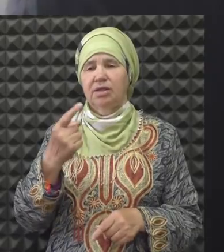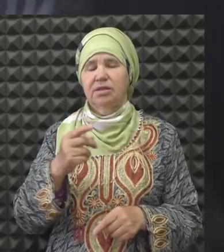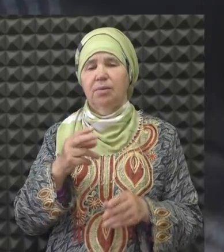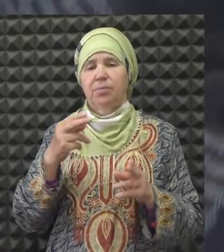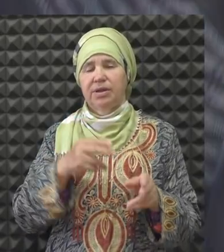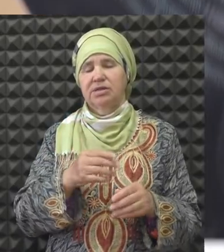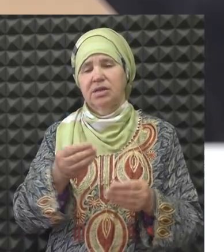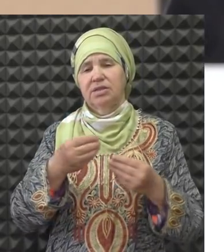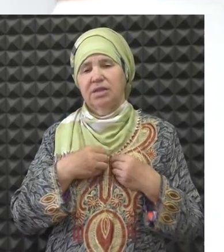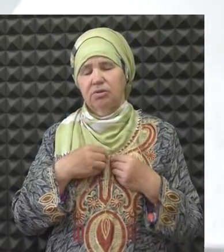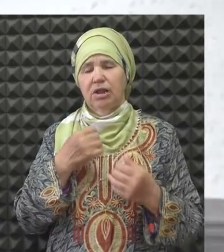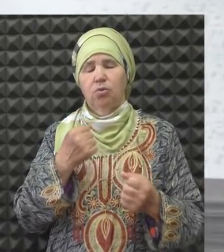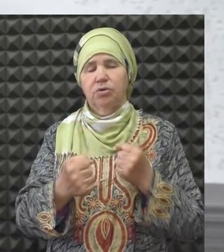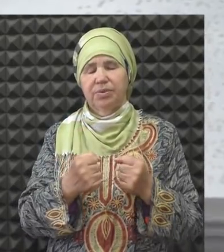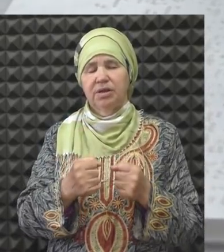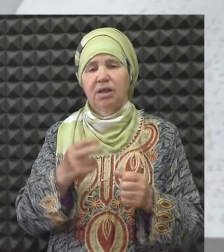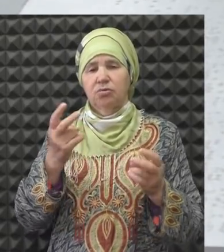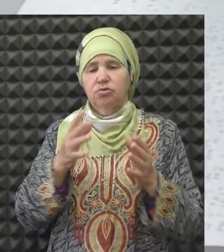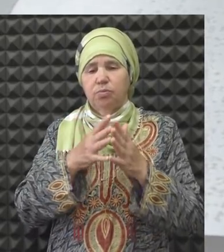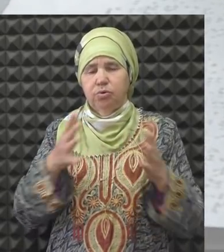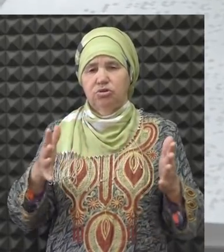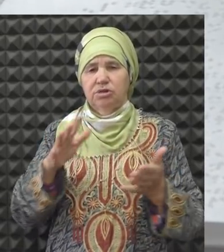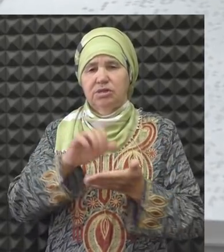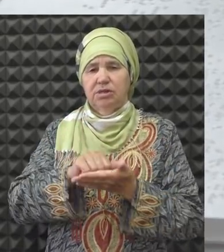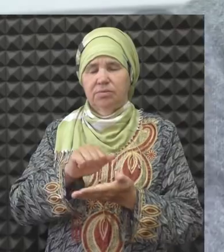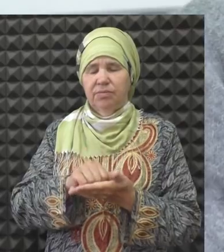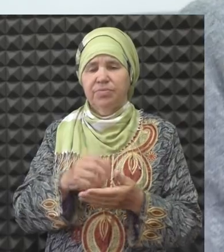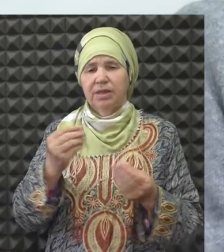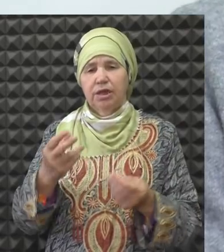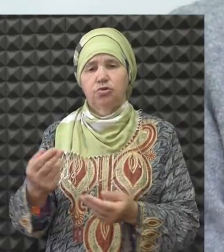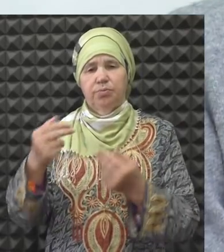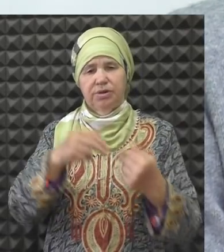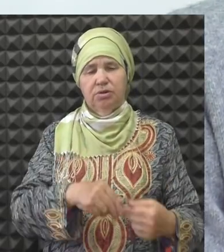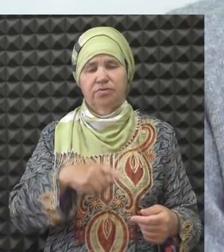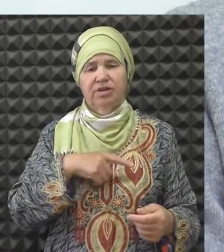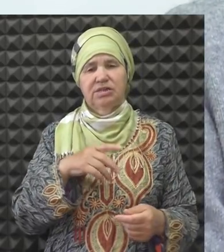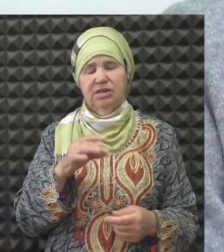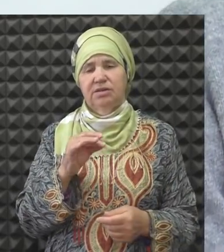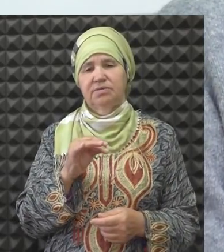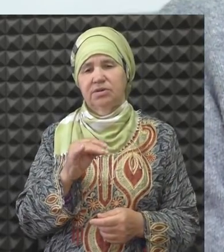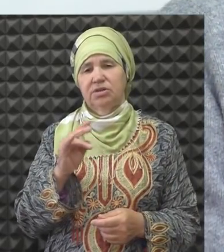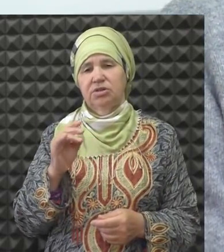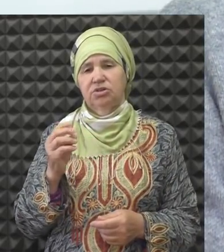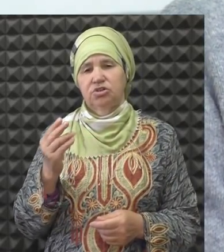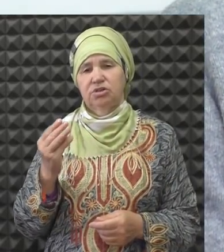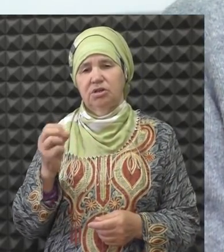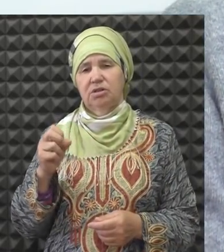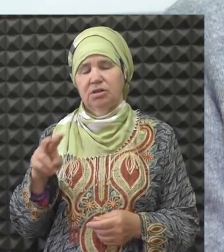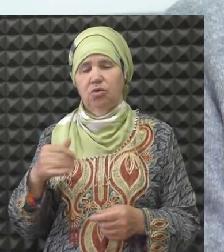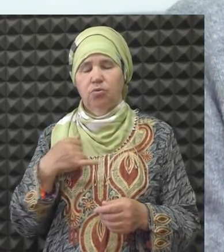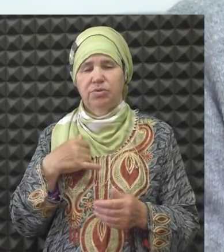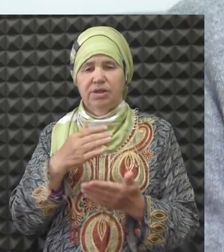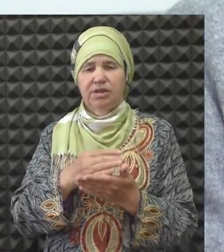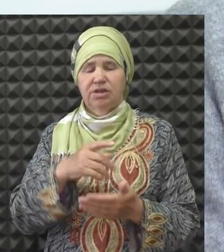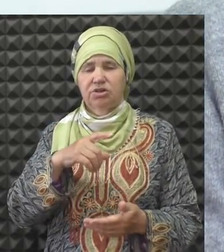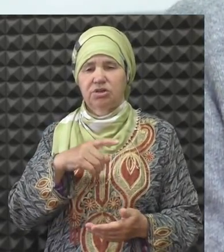Ведь одна поездка дает только азы, а для укрепления знаний нужно больше. Я еще приеду, иншаллах. У